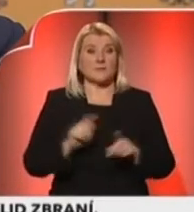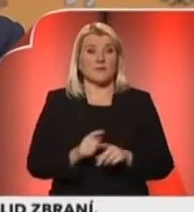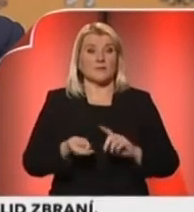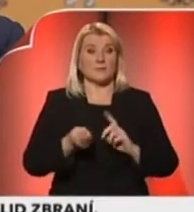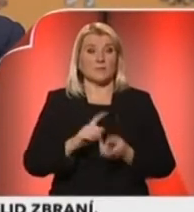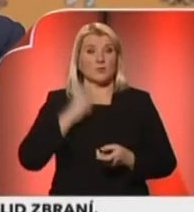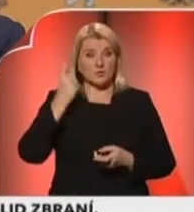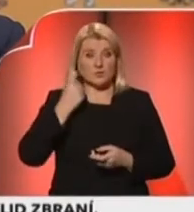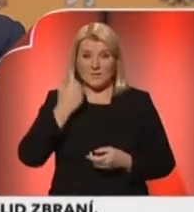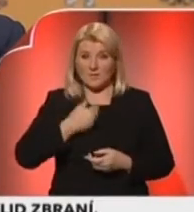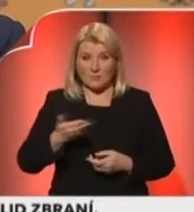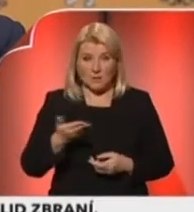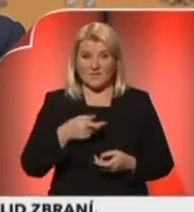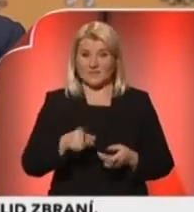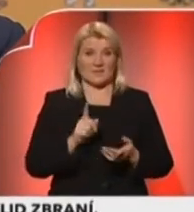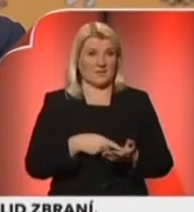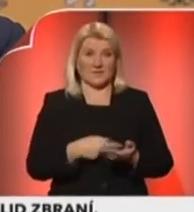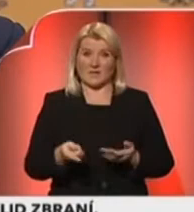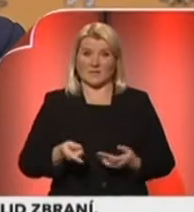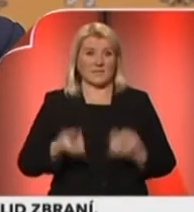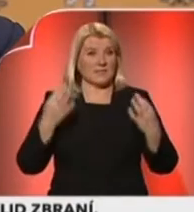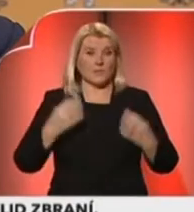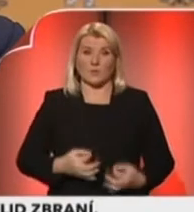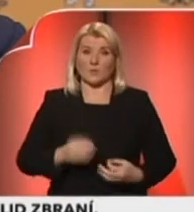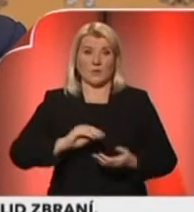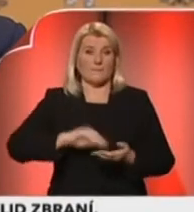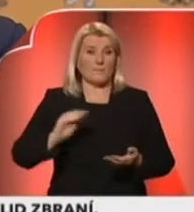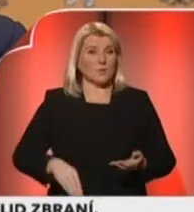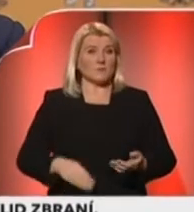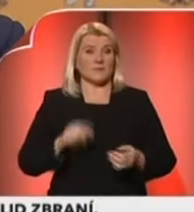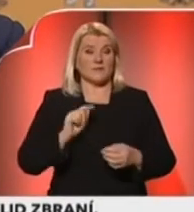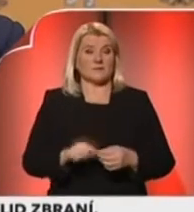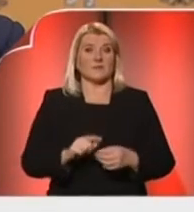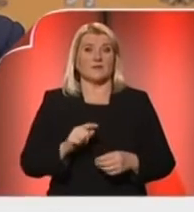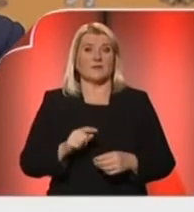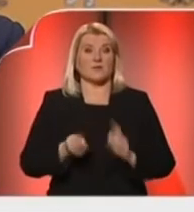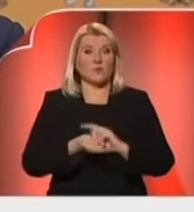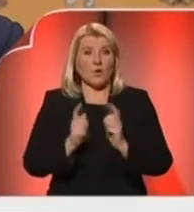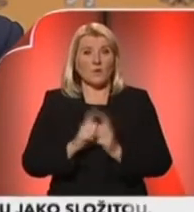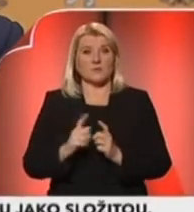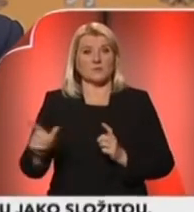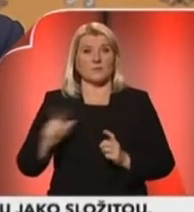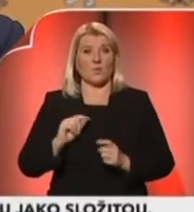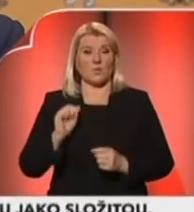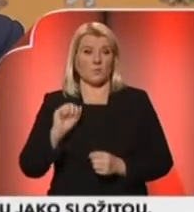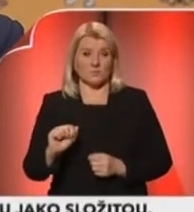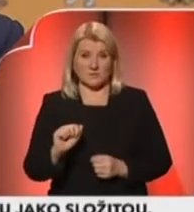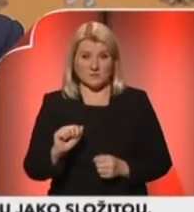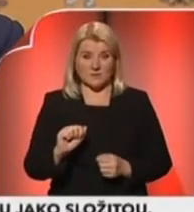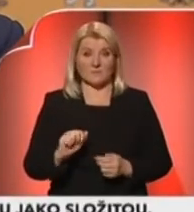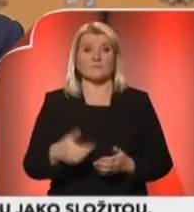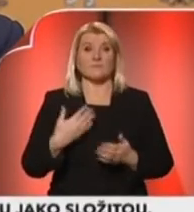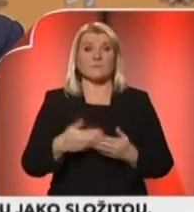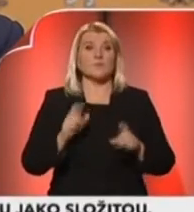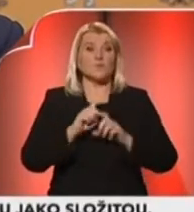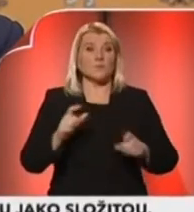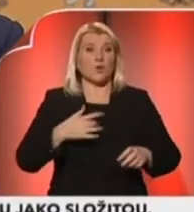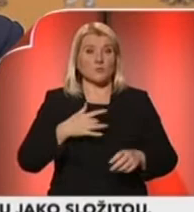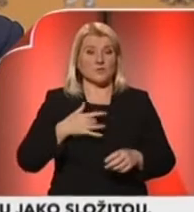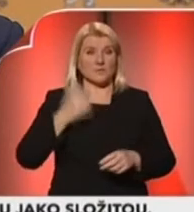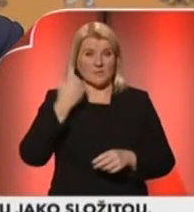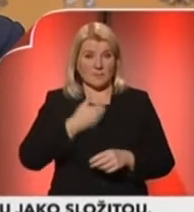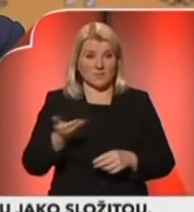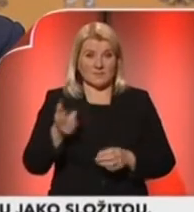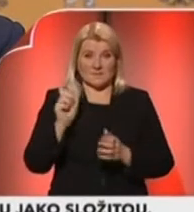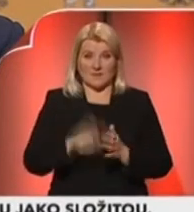sociální demokracii není jednoduché podepisovat tyto dohody s komunisty. Vzhledem k tomu, že Občanská